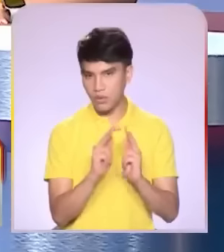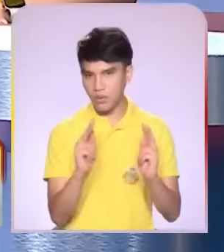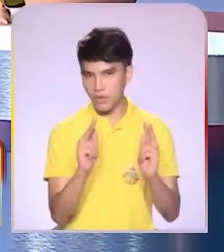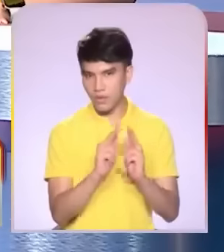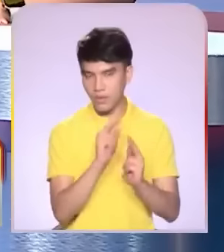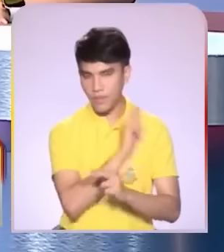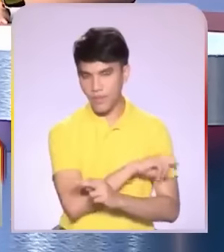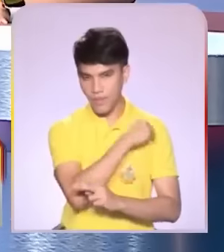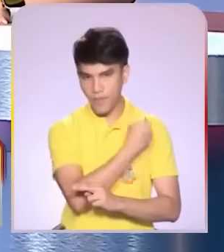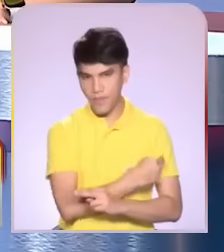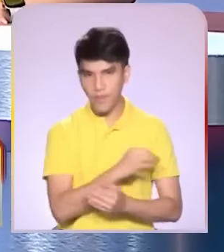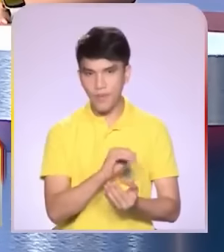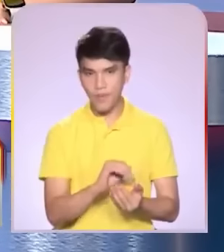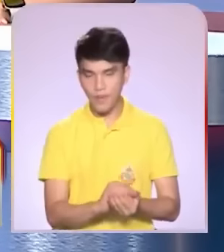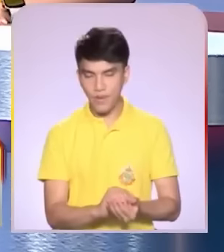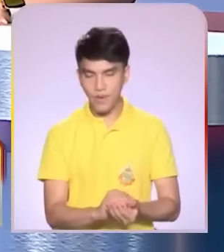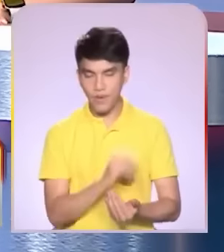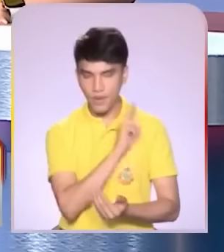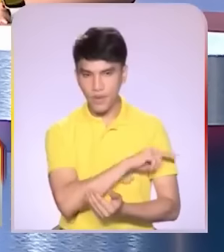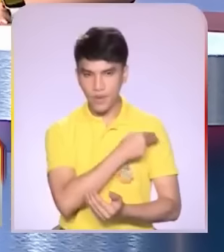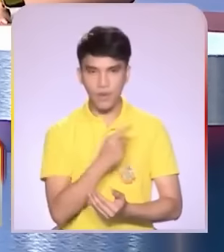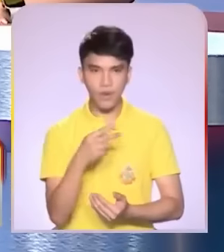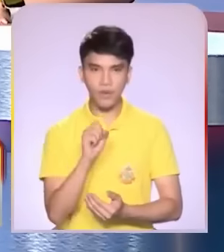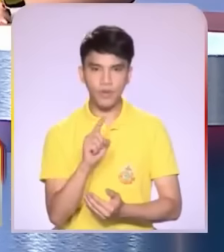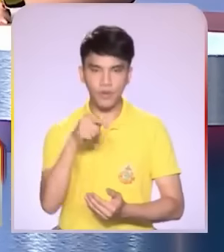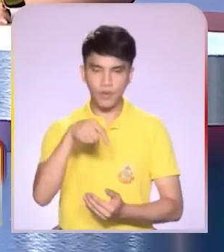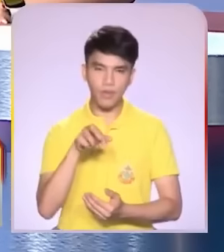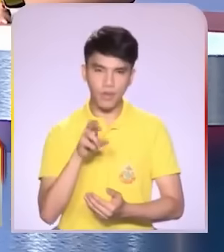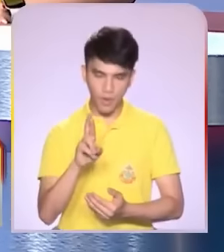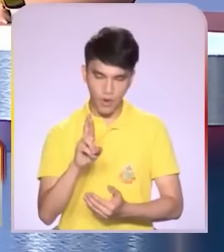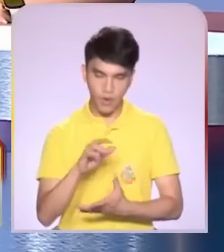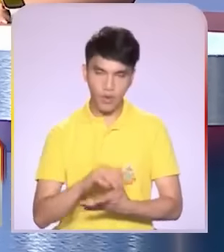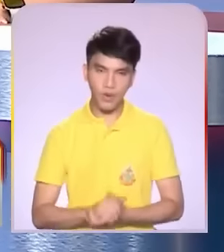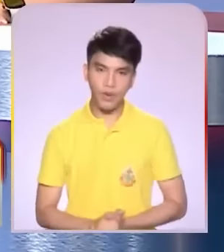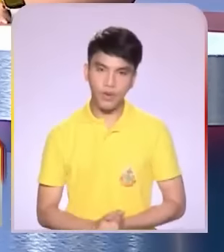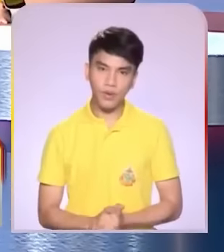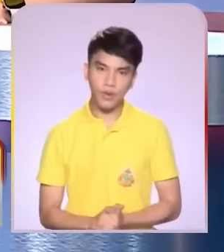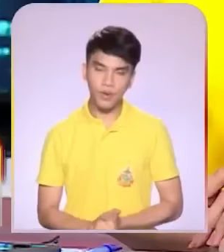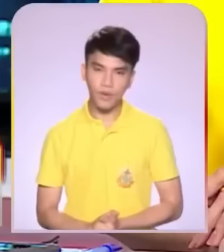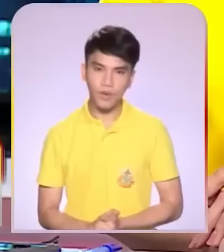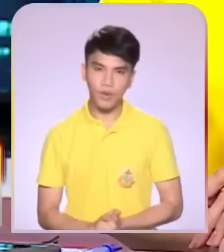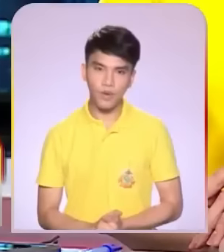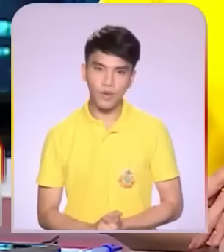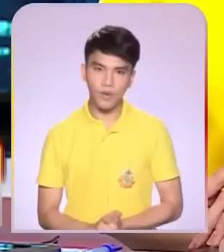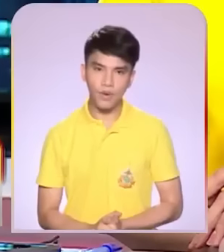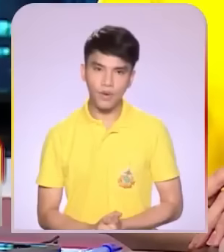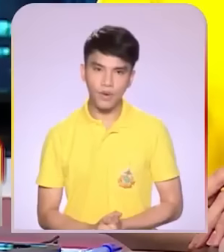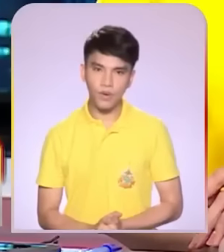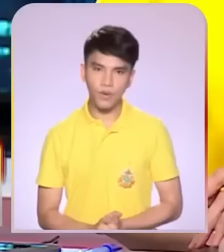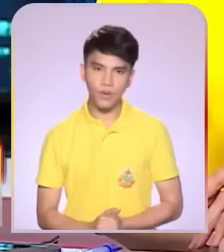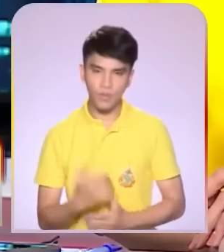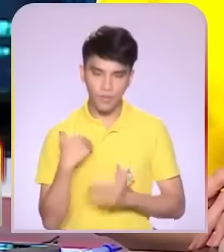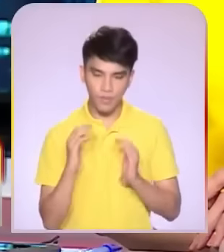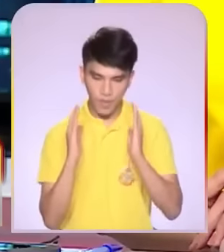การสาธารณสุขนะครับที่คุณหมอทศพรเสรีรักษ์นะครับมี